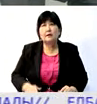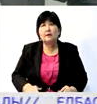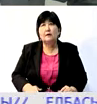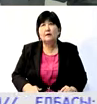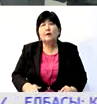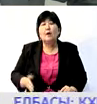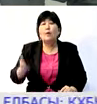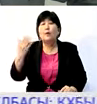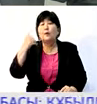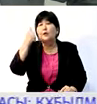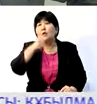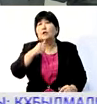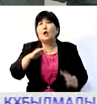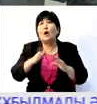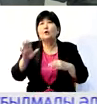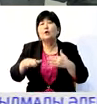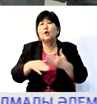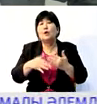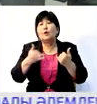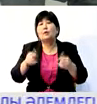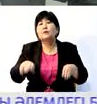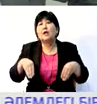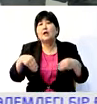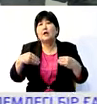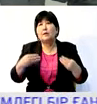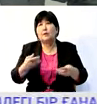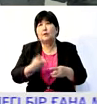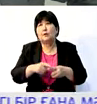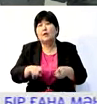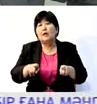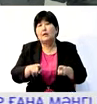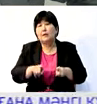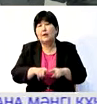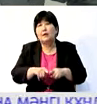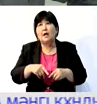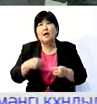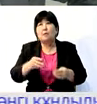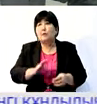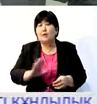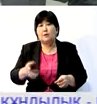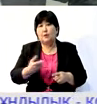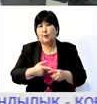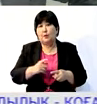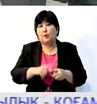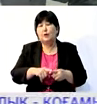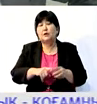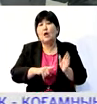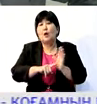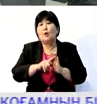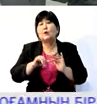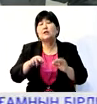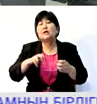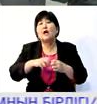ауылдан көмек болсын беретінде өздері беріп отқан. Осы бір уақытта білмейміз дегеннен кейін осындай қолдан жасалған